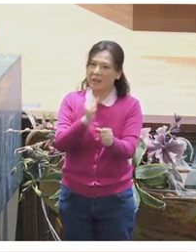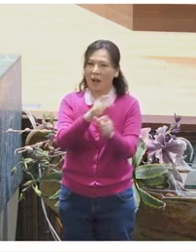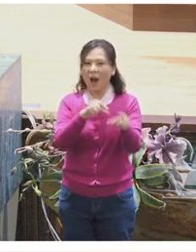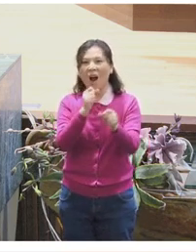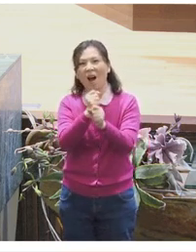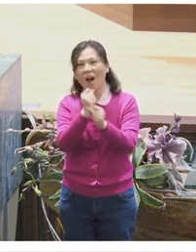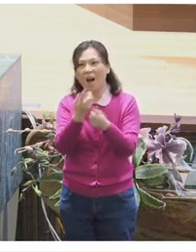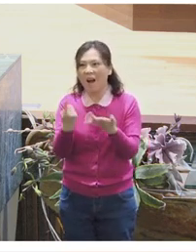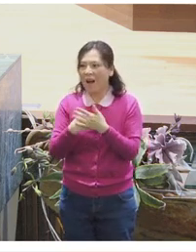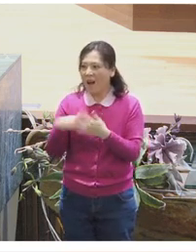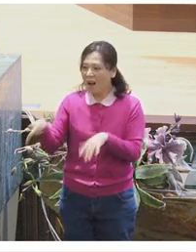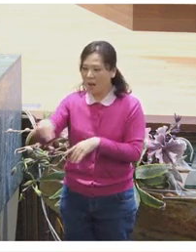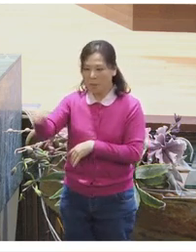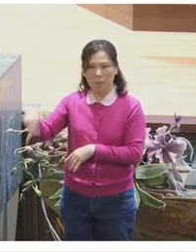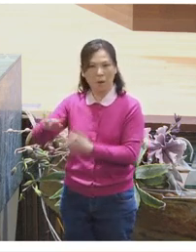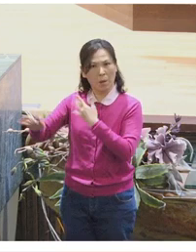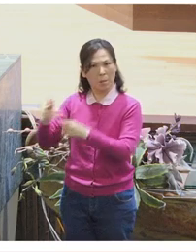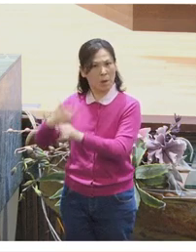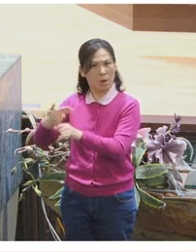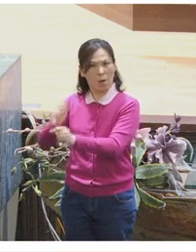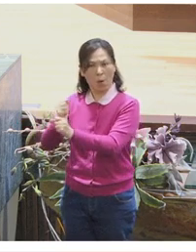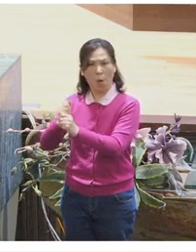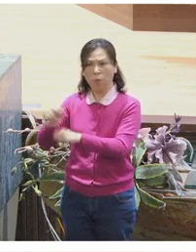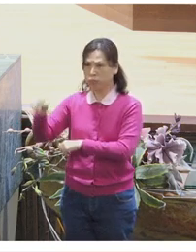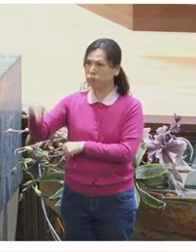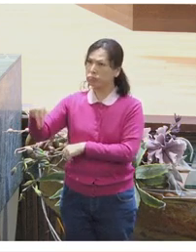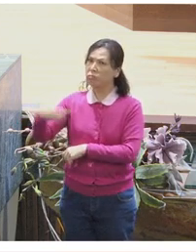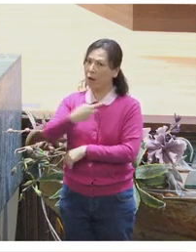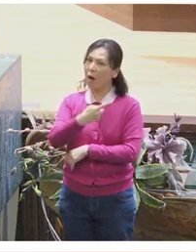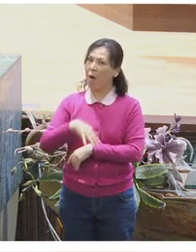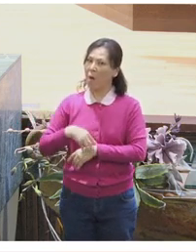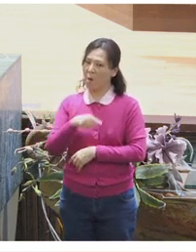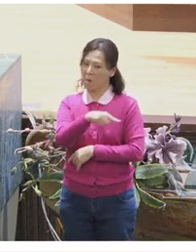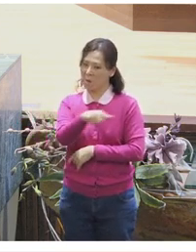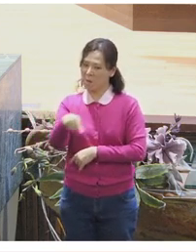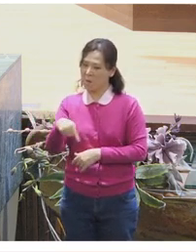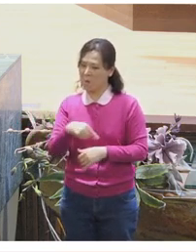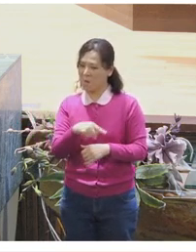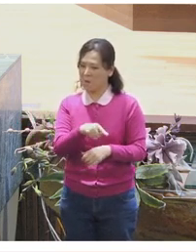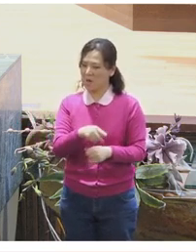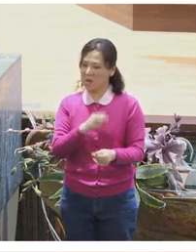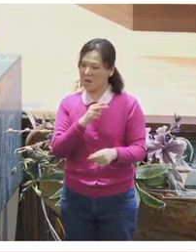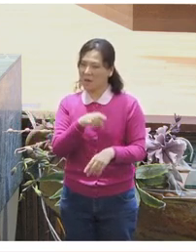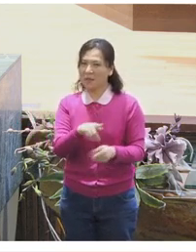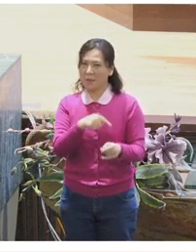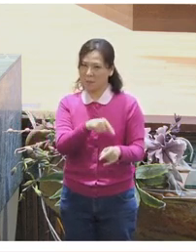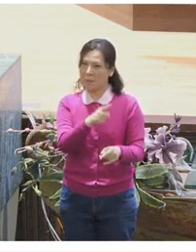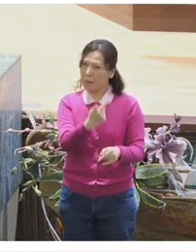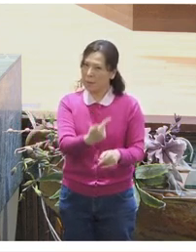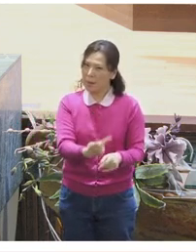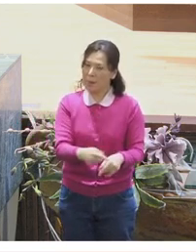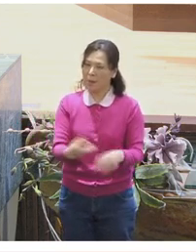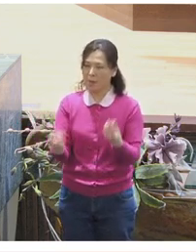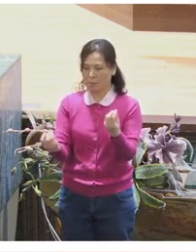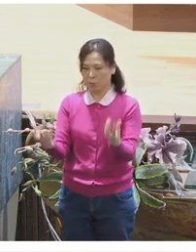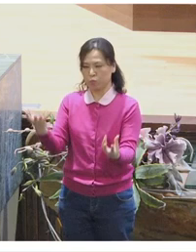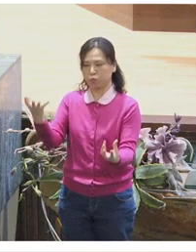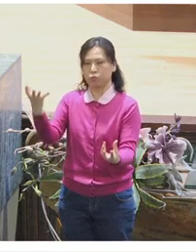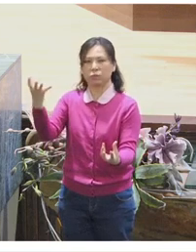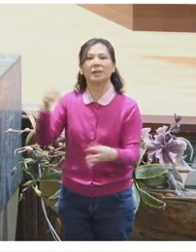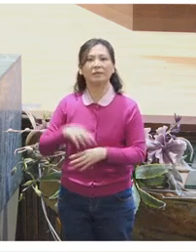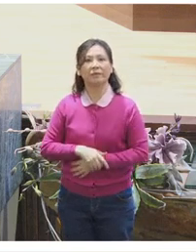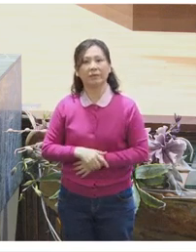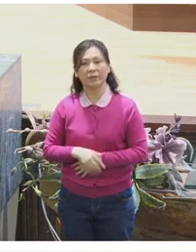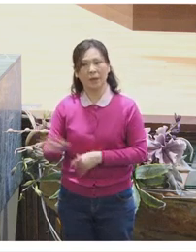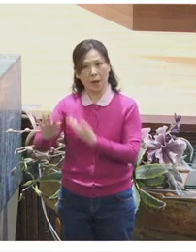现不是只有这样做才是可以的，所以就会松动这样的一个结构，或者是可能是改变这个让其